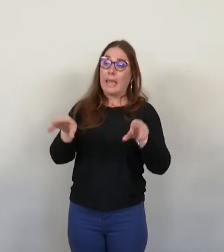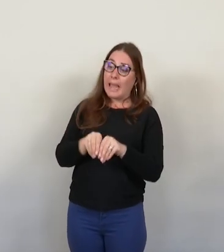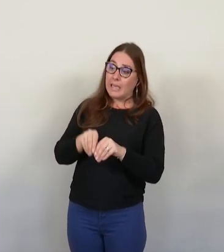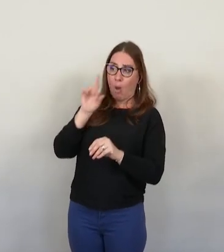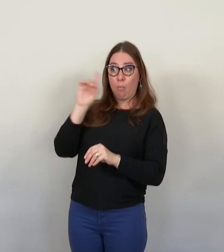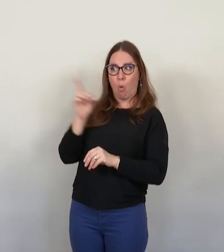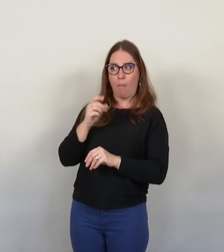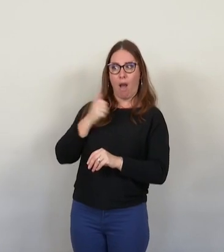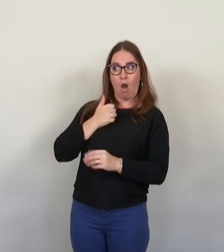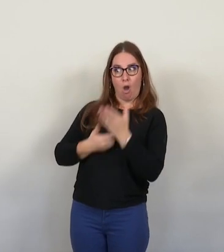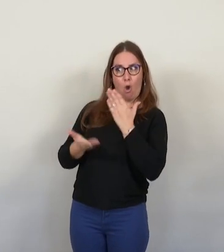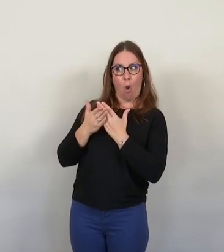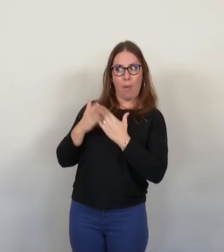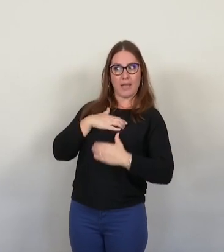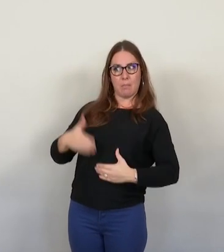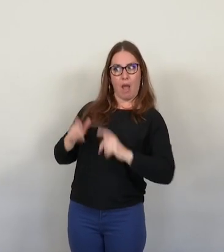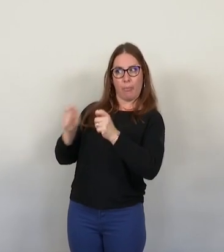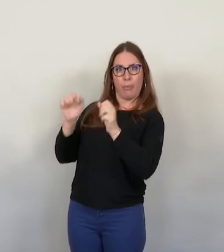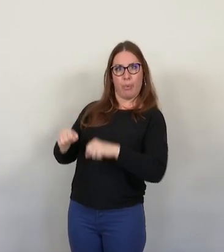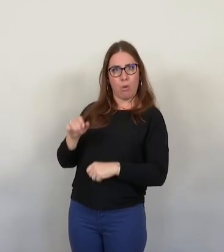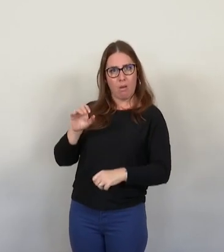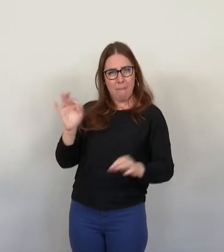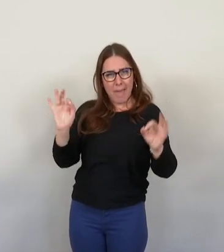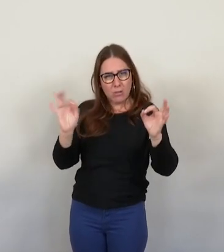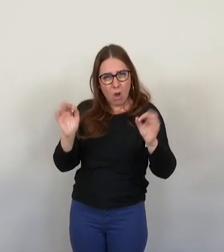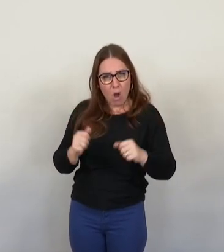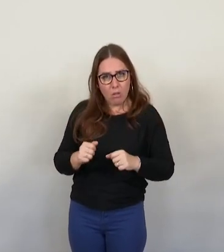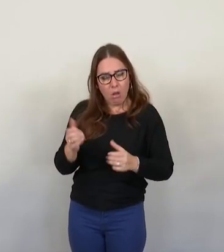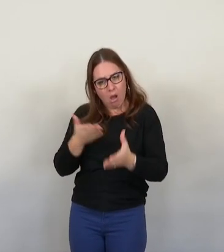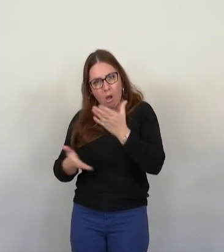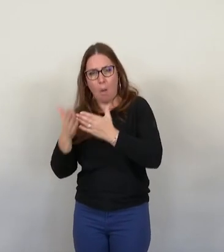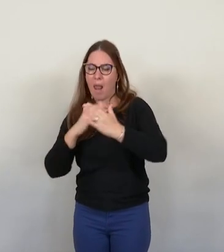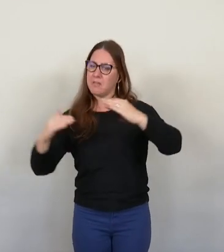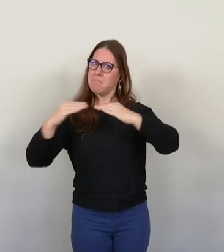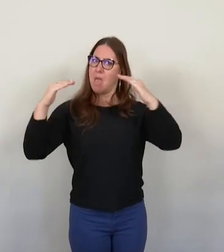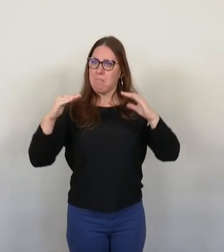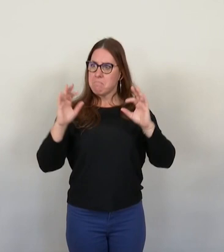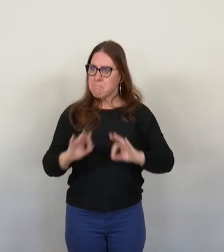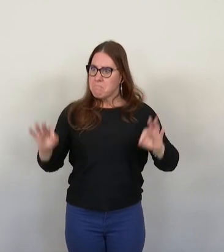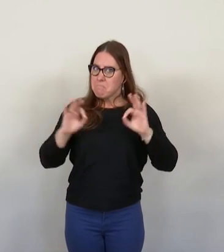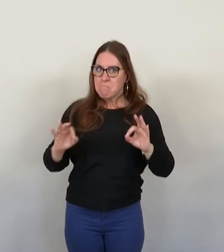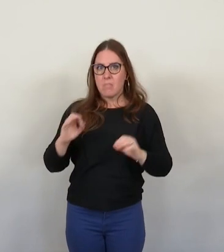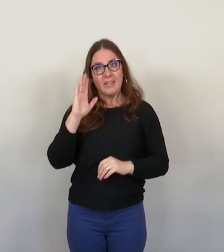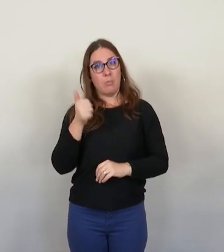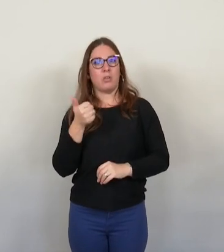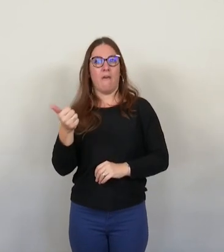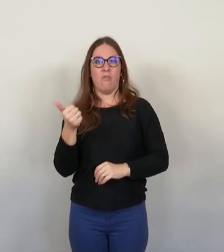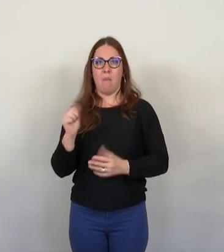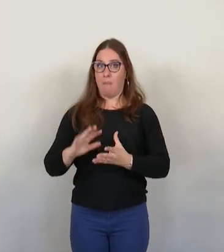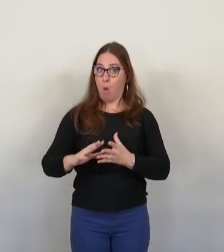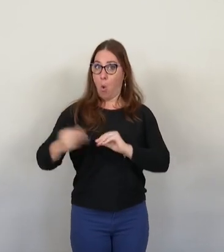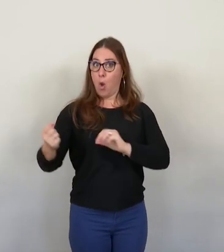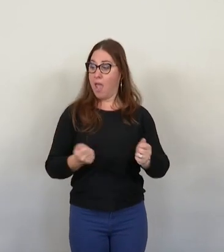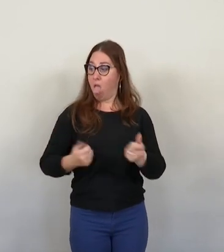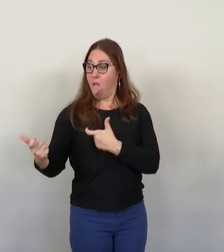considérez à la hauteur des fonctions de maire de Grenoble personne pour vous pour vous égaler c'est-à-dire votre difficulté à passer la main pour